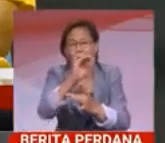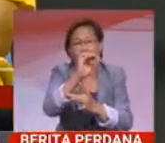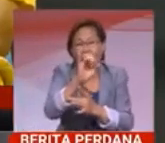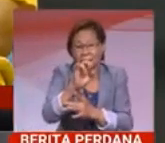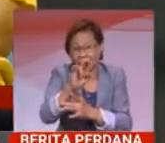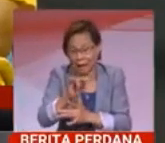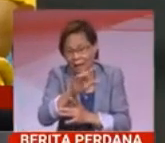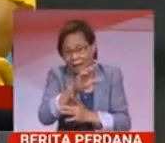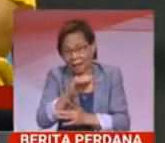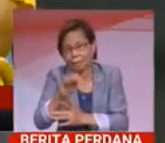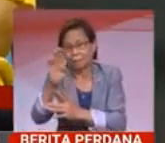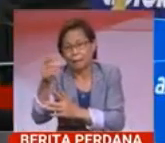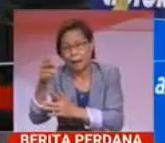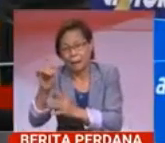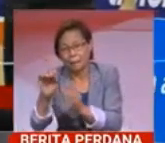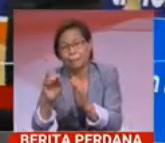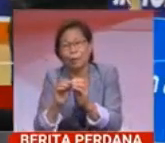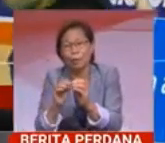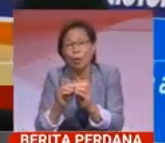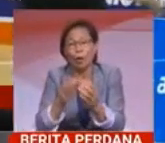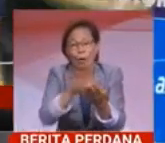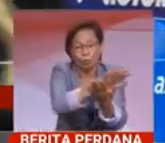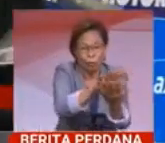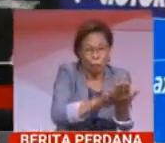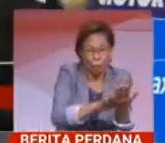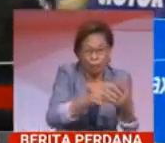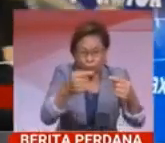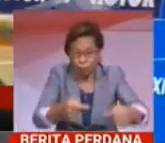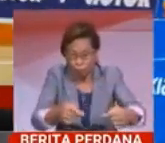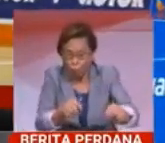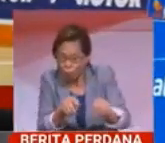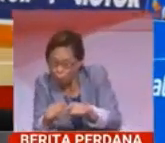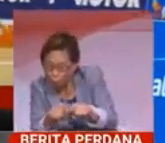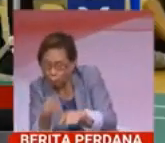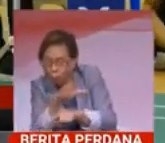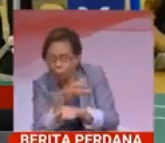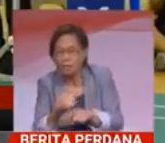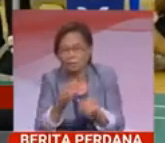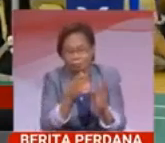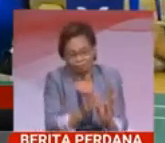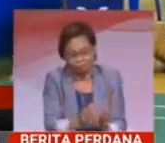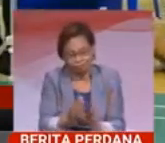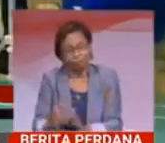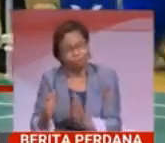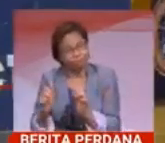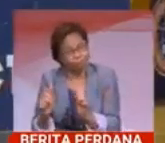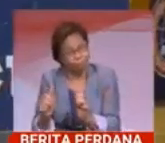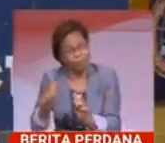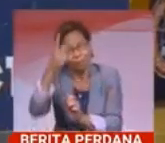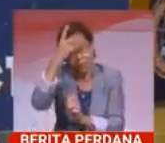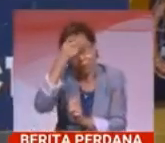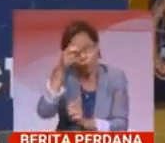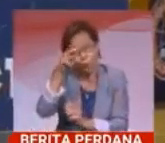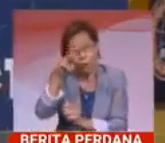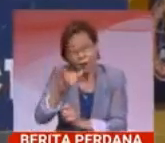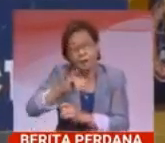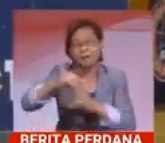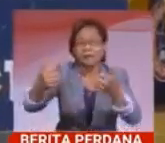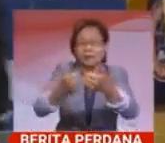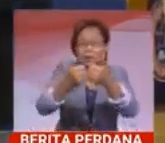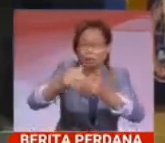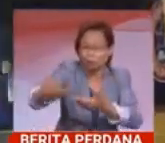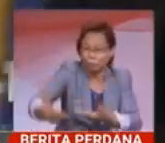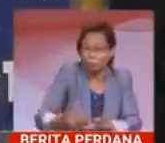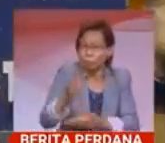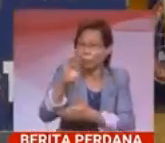sukanegara asn dan biem format pertandingan yang lebih kompetitif dan lebih tersusun tambah ratu kenny kejohanan jemputan